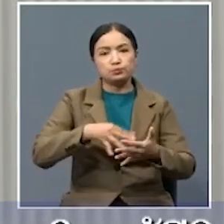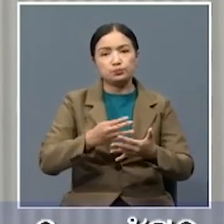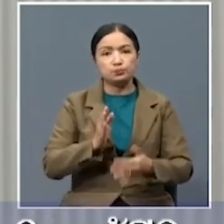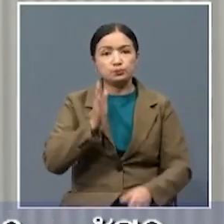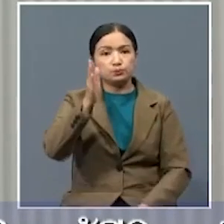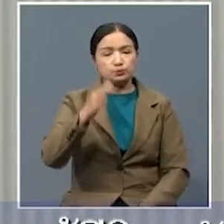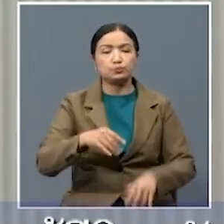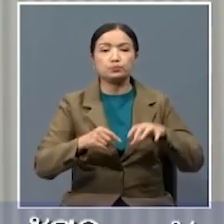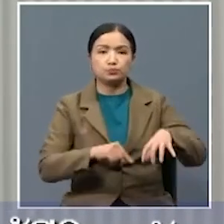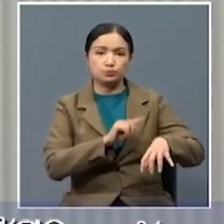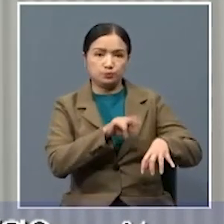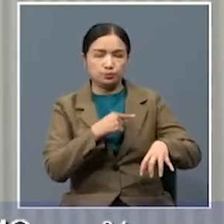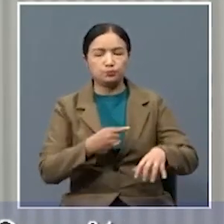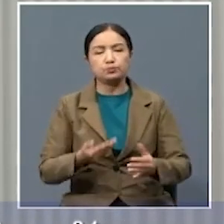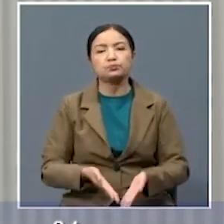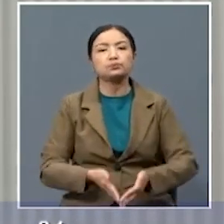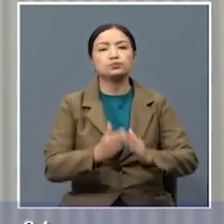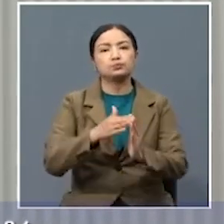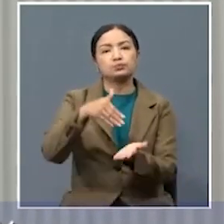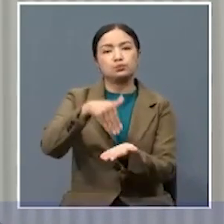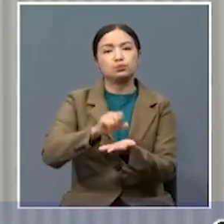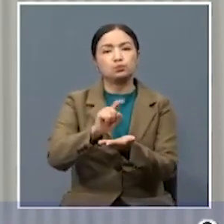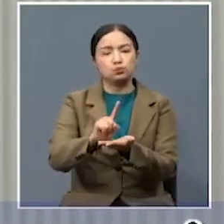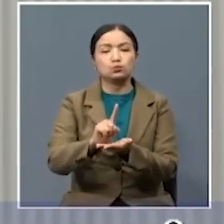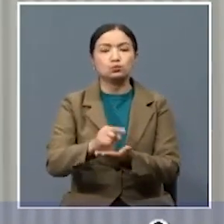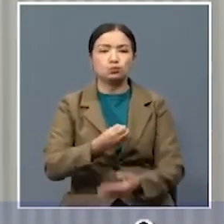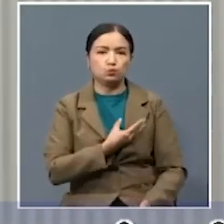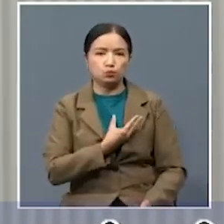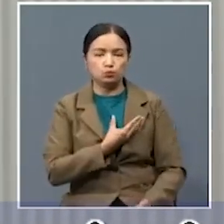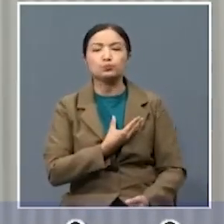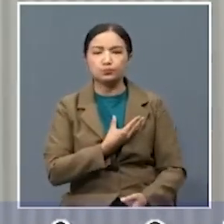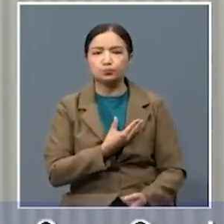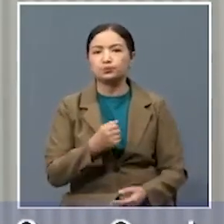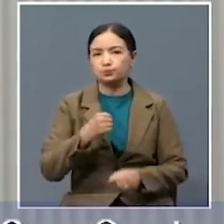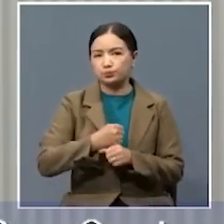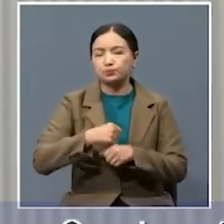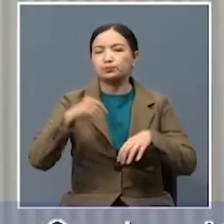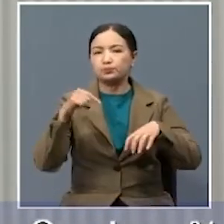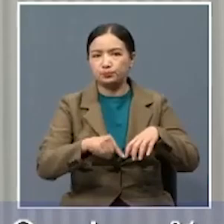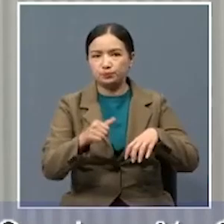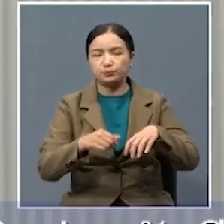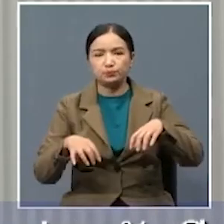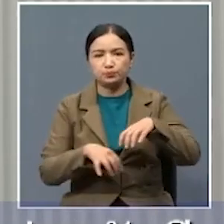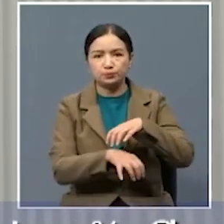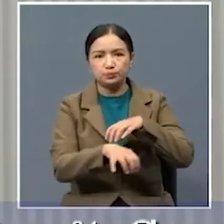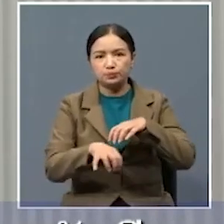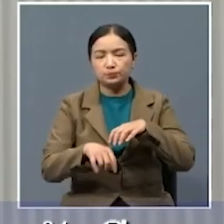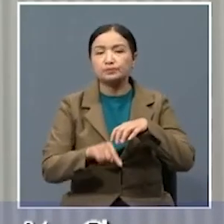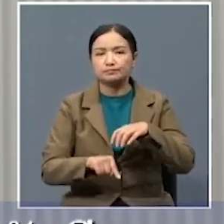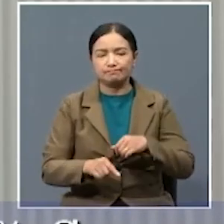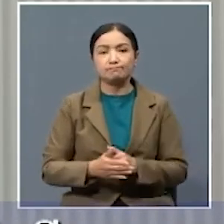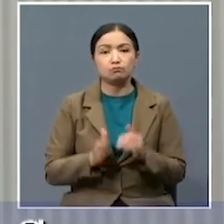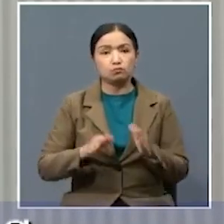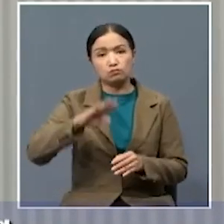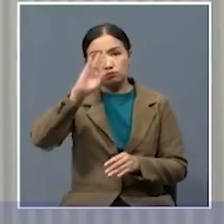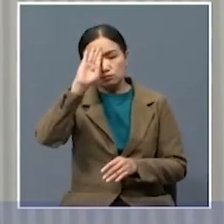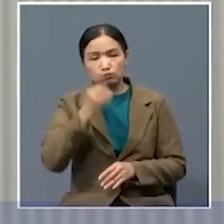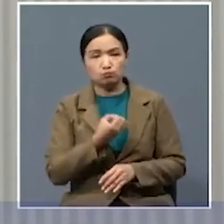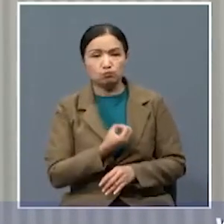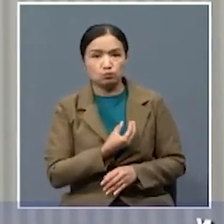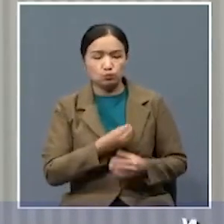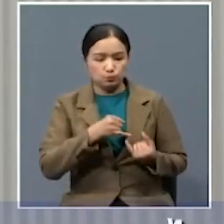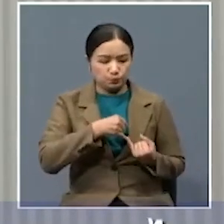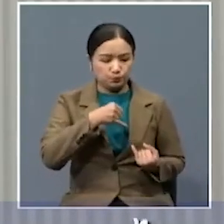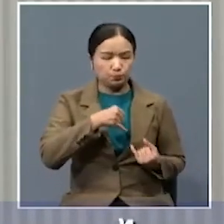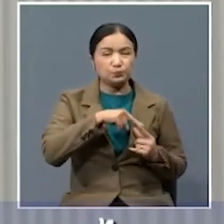ลของเรากำลังจะจัดตั้งเป็นศูนย์หัวใจซึ่งสามารถศูนย์หัวใจและฉีดสีที่นี่ได้ก็จะเป็นการเพิ่มเข้าถึงให้กับผู้ป่วยกลุ่มที่เป็นเส้นหัวใจตีบที่เขาไม่